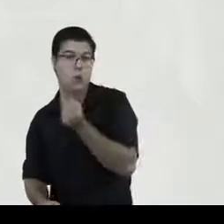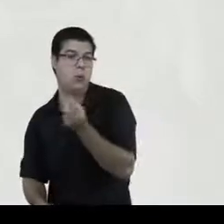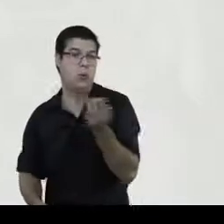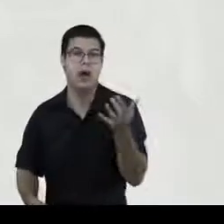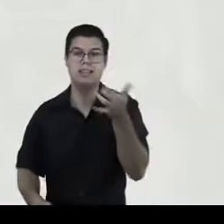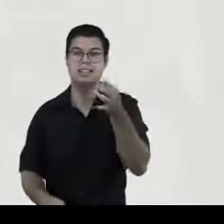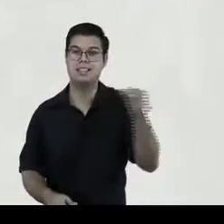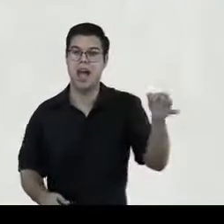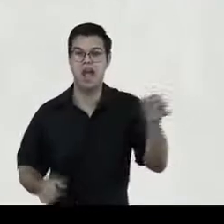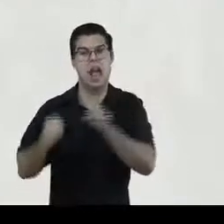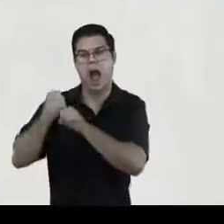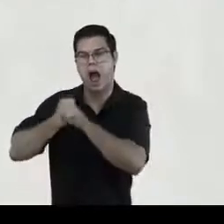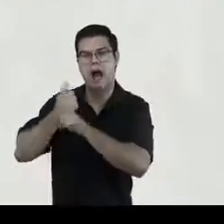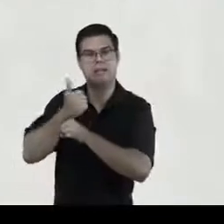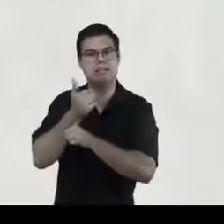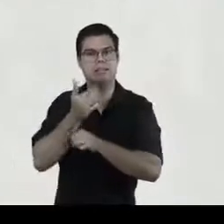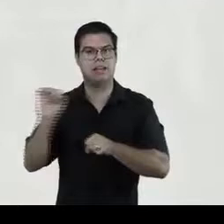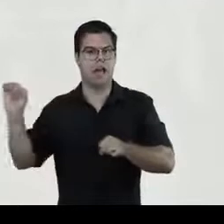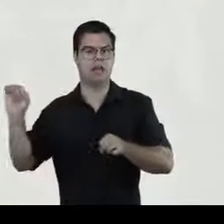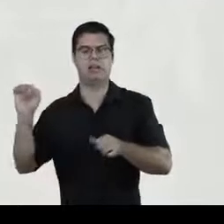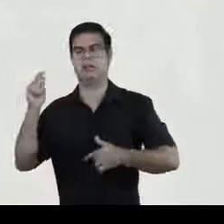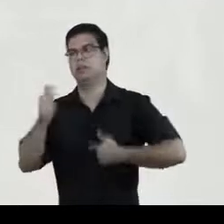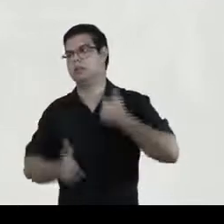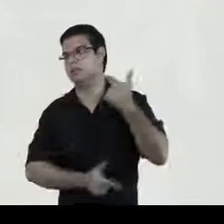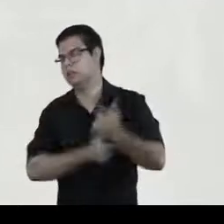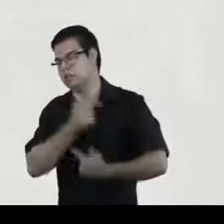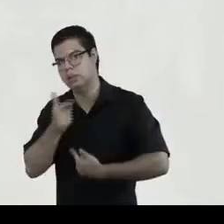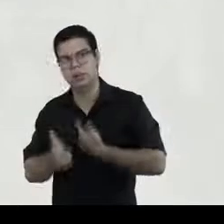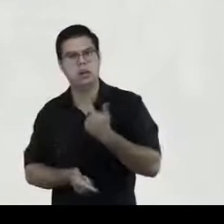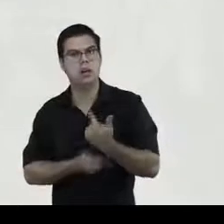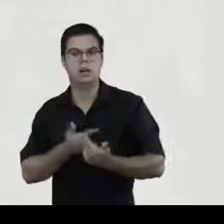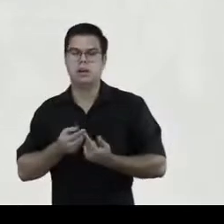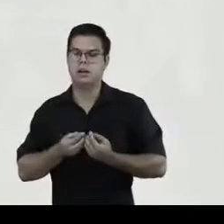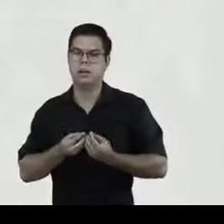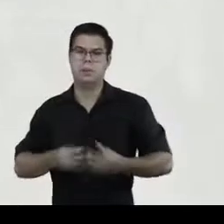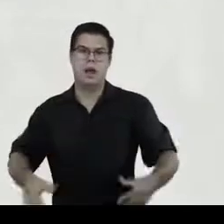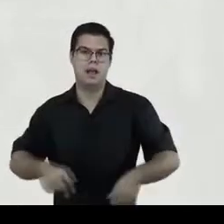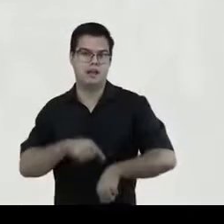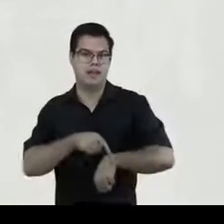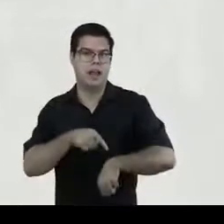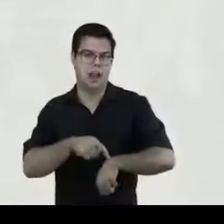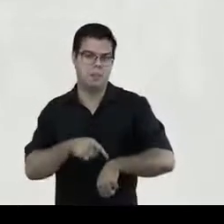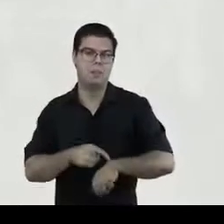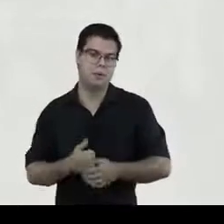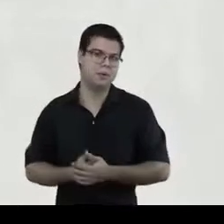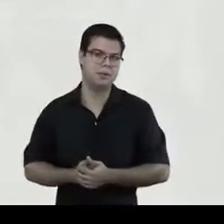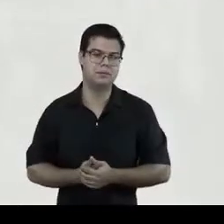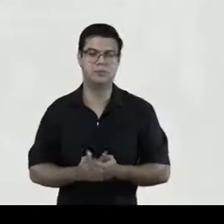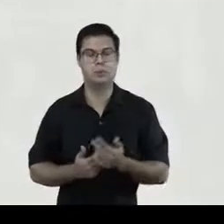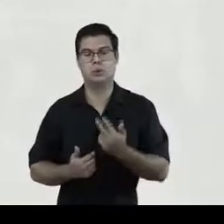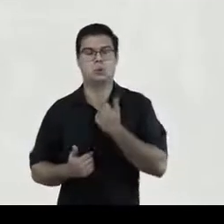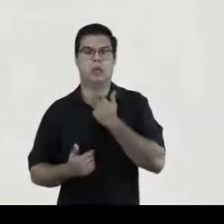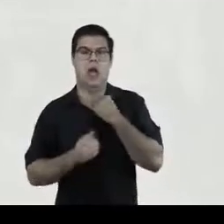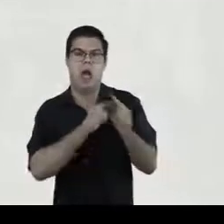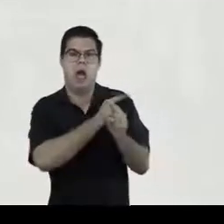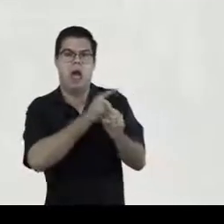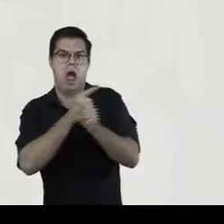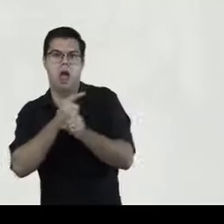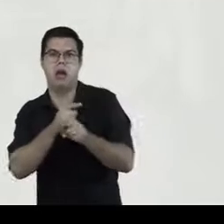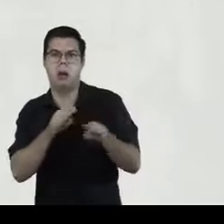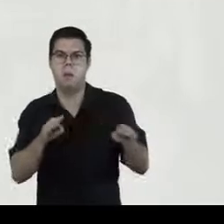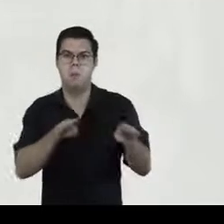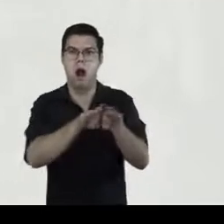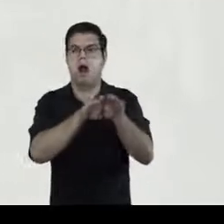jedenfalls nicht, so wie man es bisher gemacht hat. Das ist der Punkt, an dem ich mit ein paar Kollegen